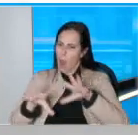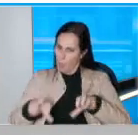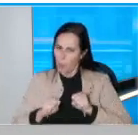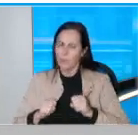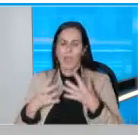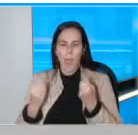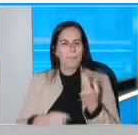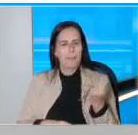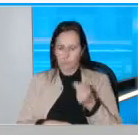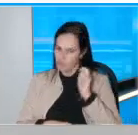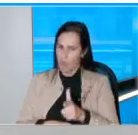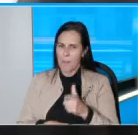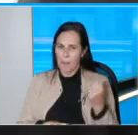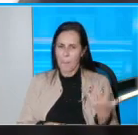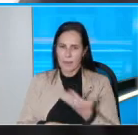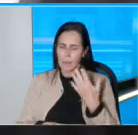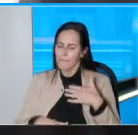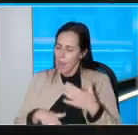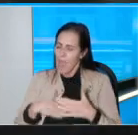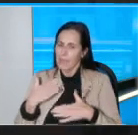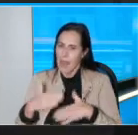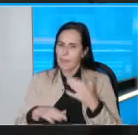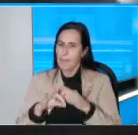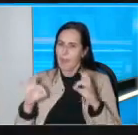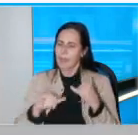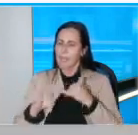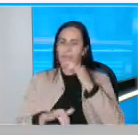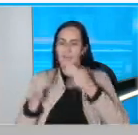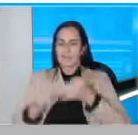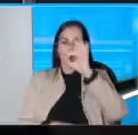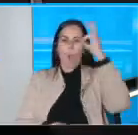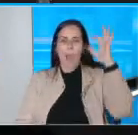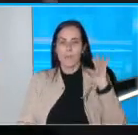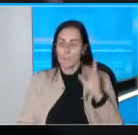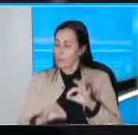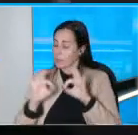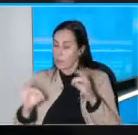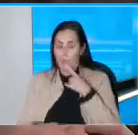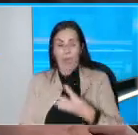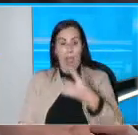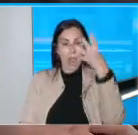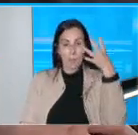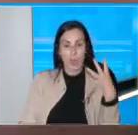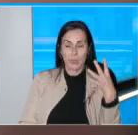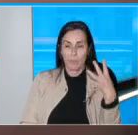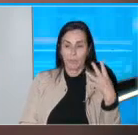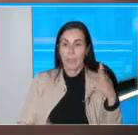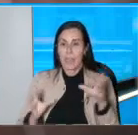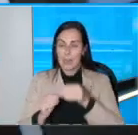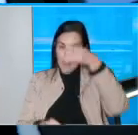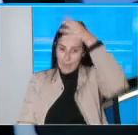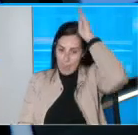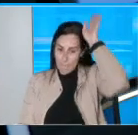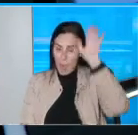עם הרבה מאוד כסף, ולאט לאט מתחילים להביא את הכוכבים הגדולים. זה התחיל לפני 4 שנים עם נאמר